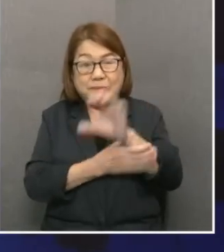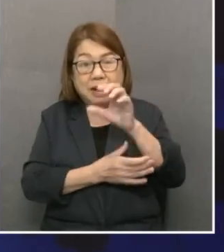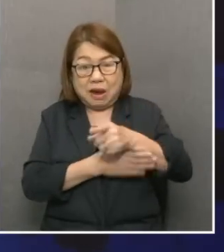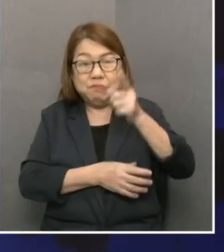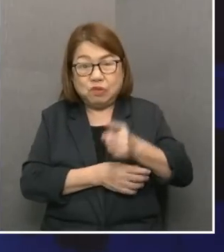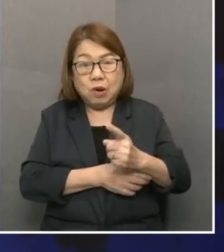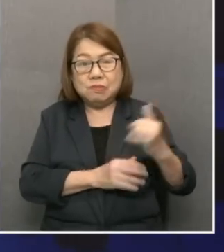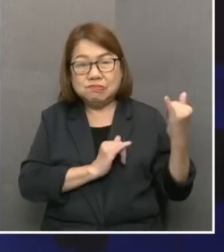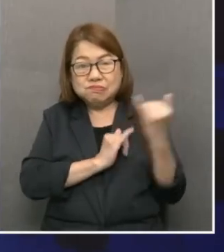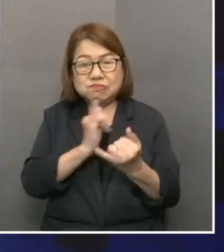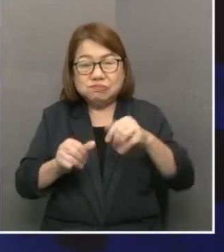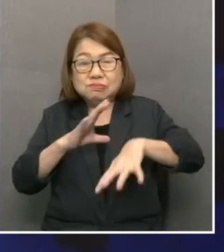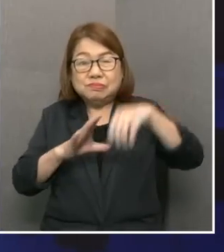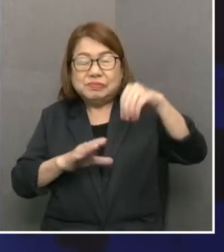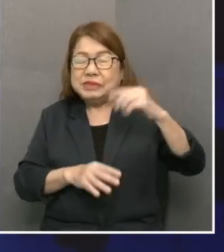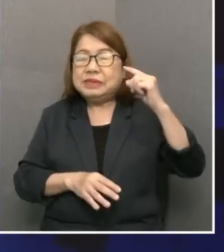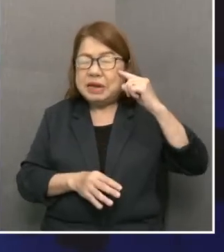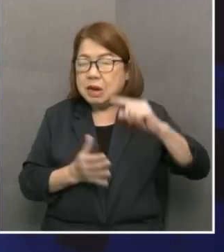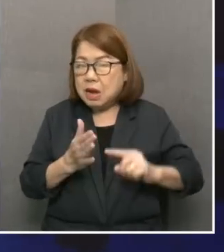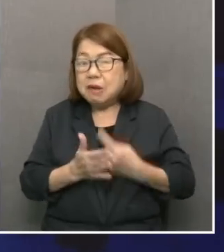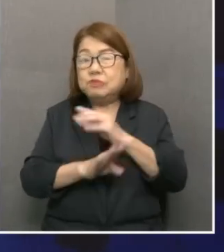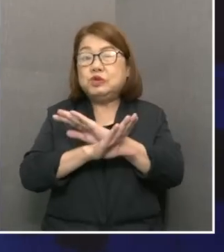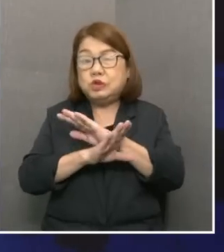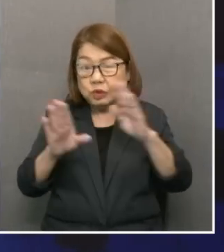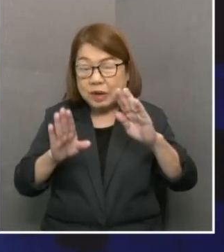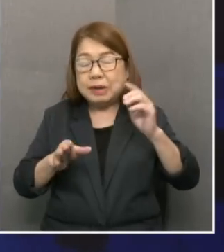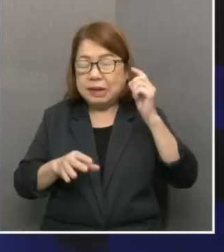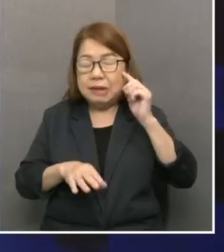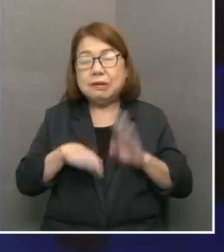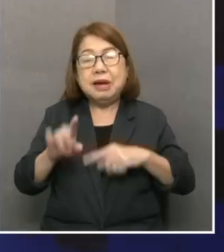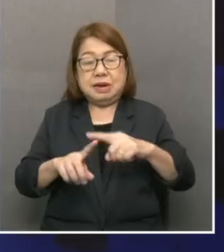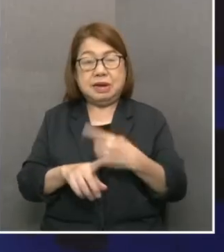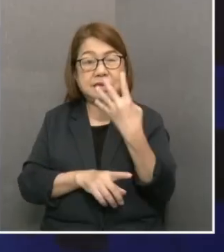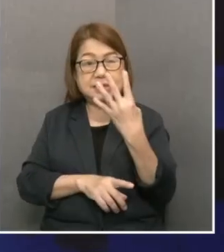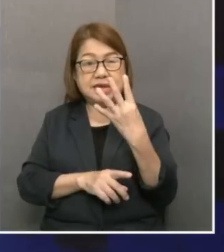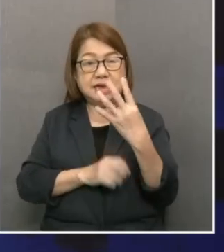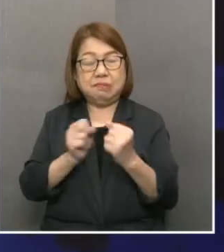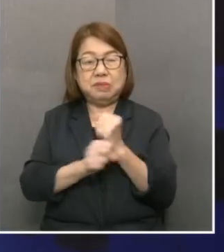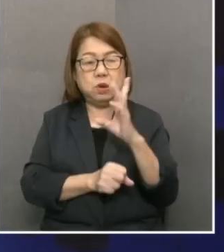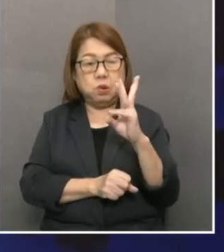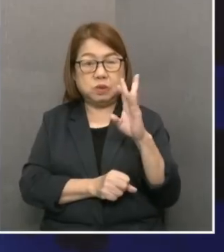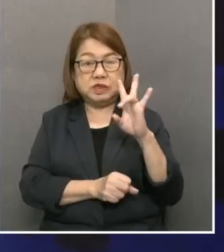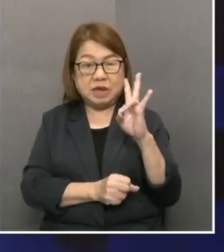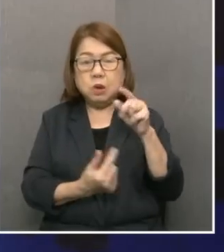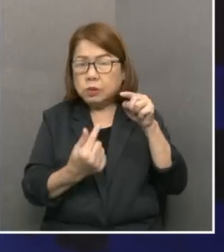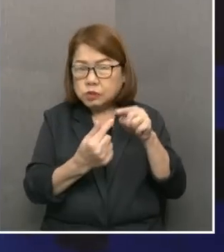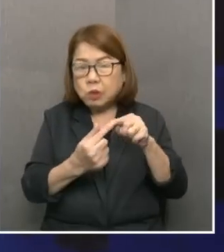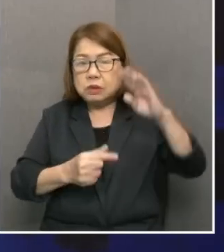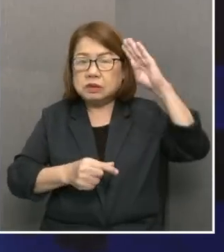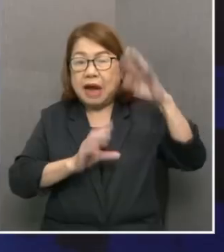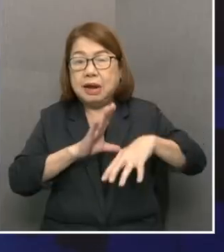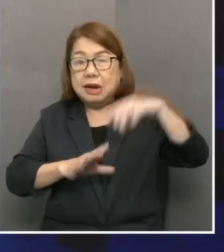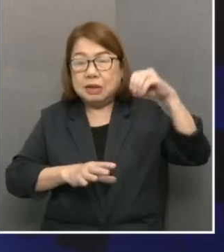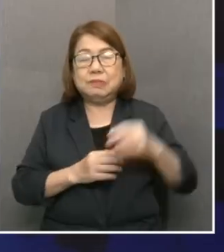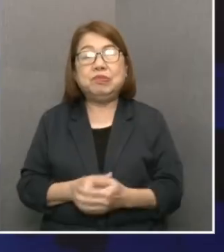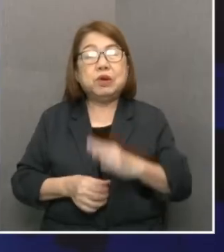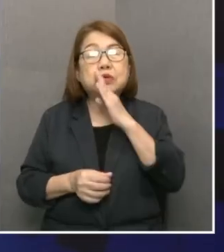ได้ในรอบหน้าเลยนะคะก็คือเมษาสายปี2567จะเป็นช่วงที่มีการเกณฑ์ทหารอีกครั้งหนึ่งซึ่งถ้าเป็น